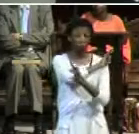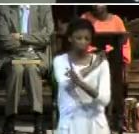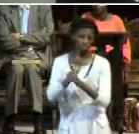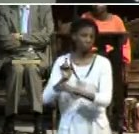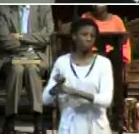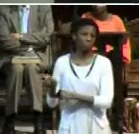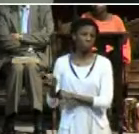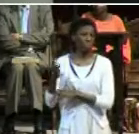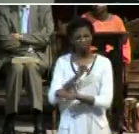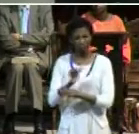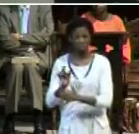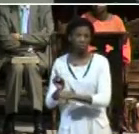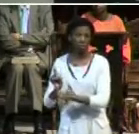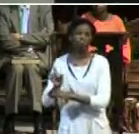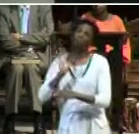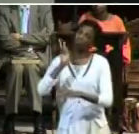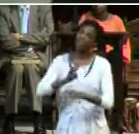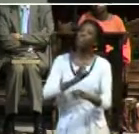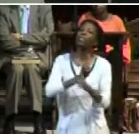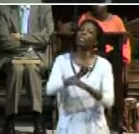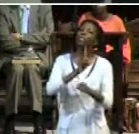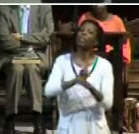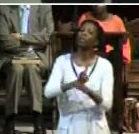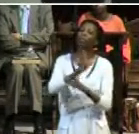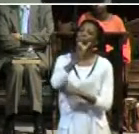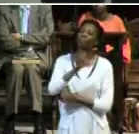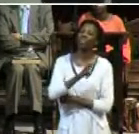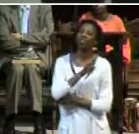pharisiens. Il a critiqué les pharisiens.